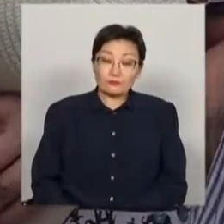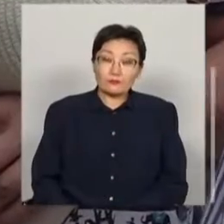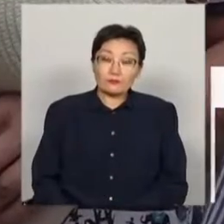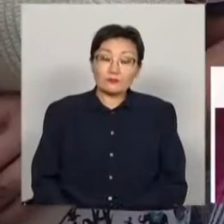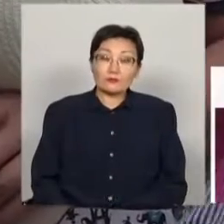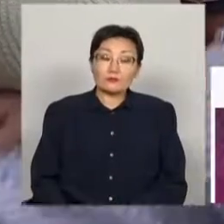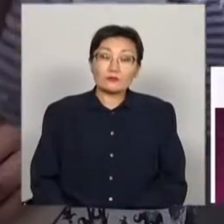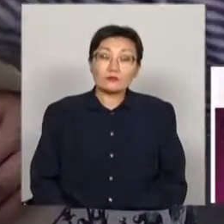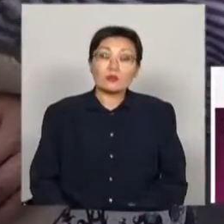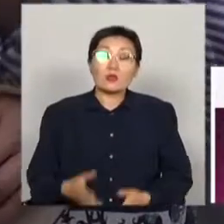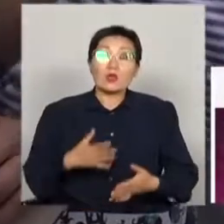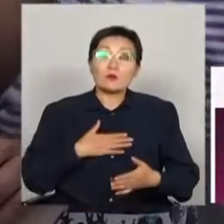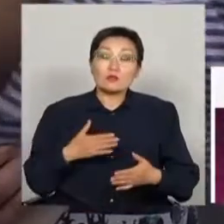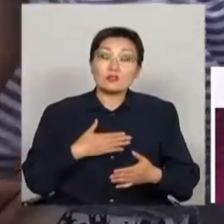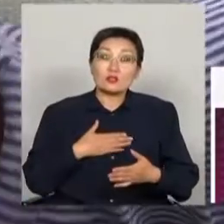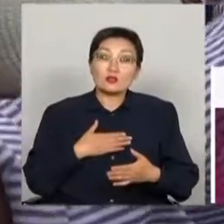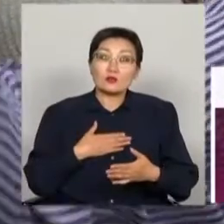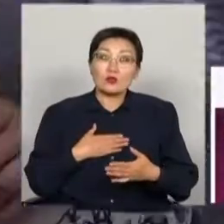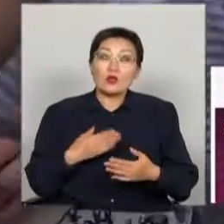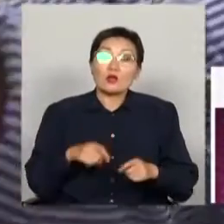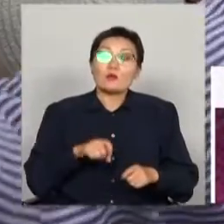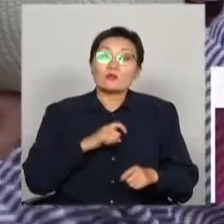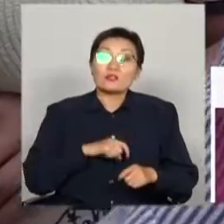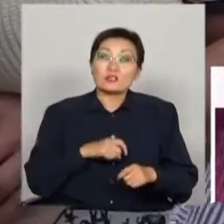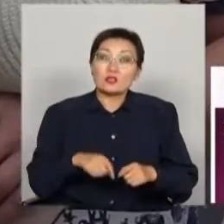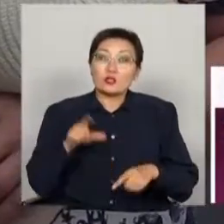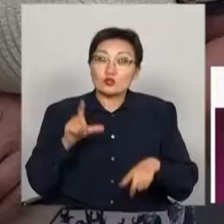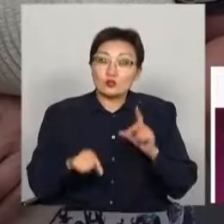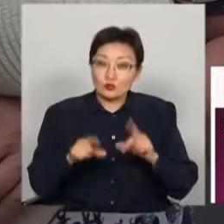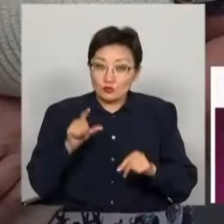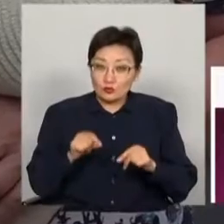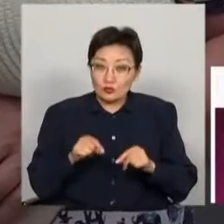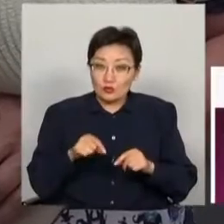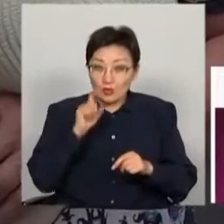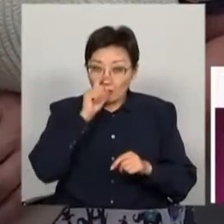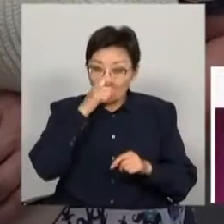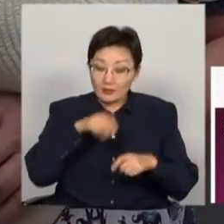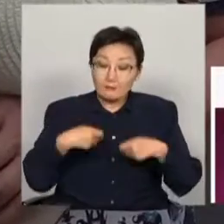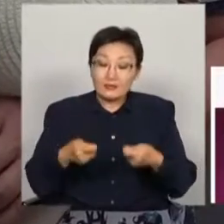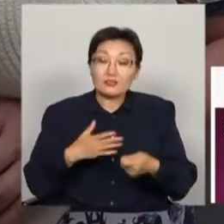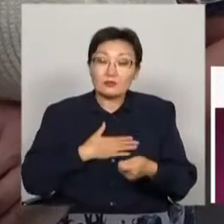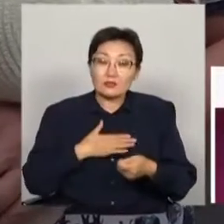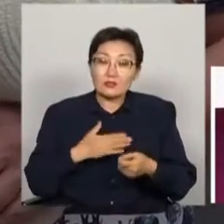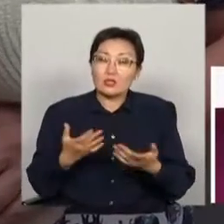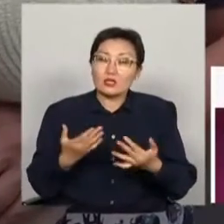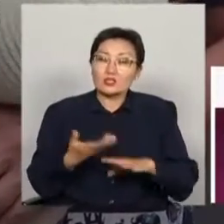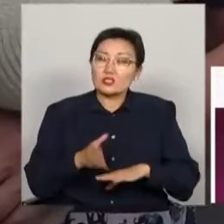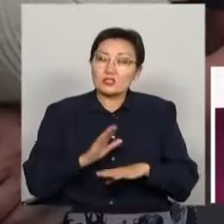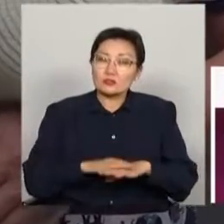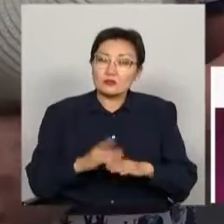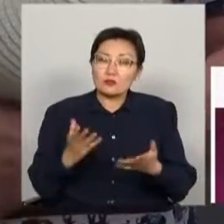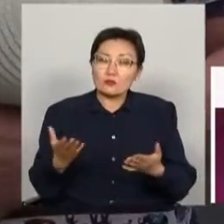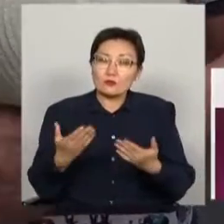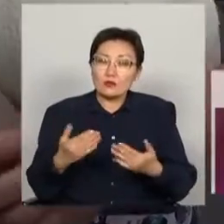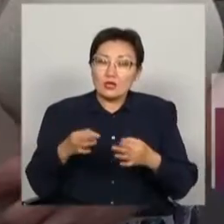бізге. И бізге моральный шок төлесін, сүт айран берсін бізге. Қаншалықты қиын енді бұл? Өте қиын,